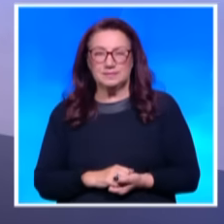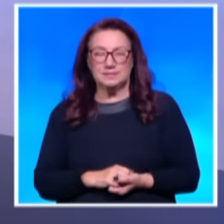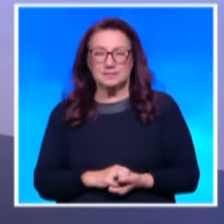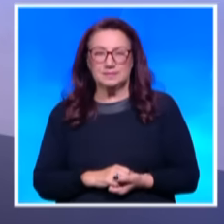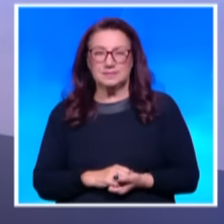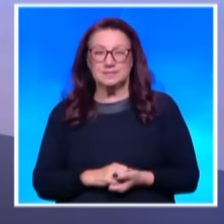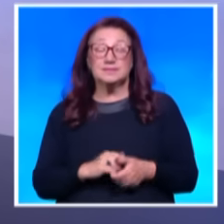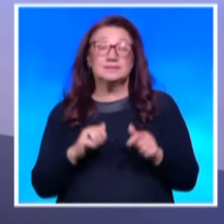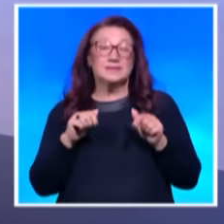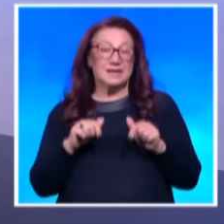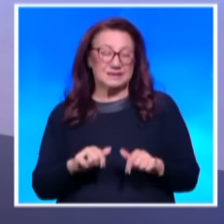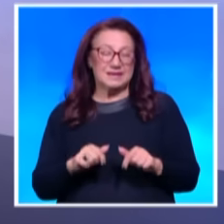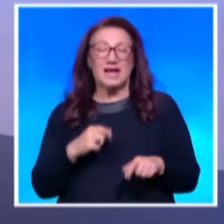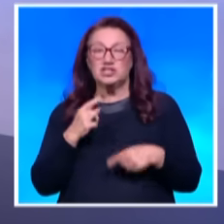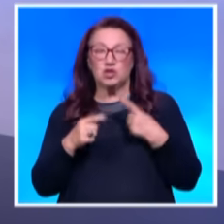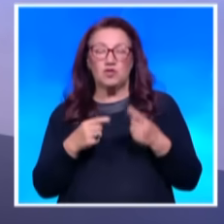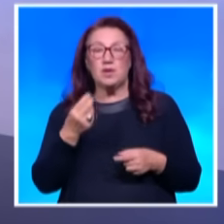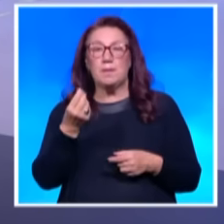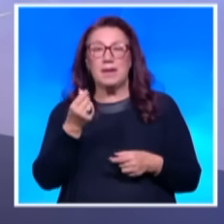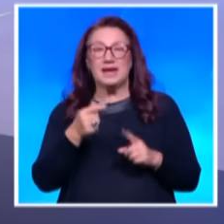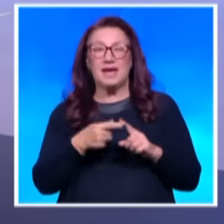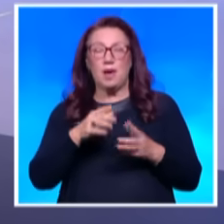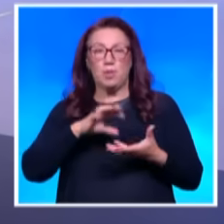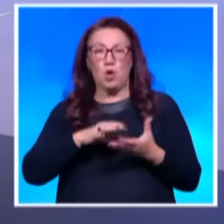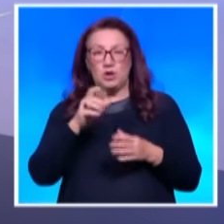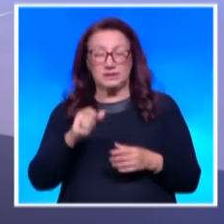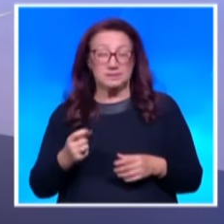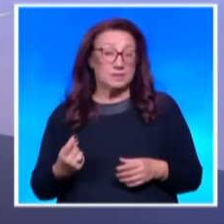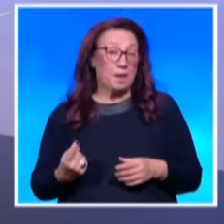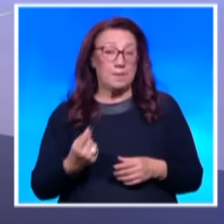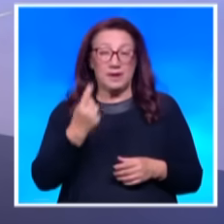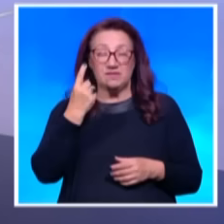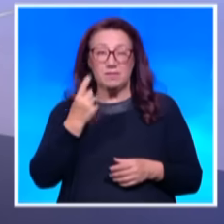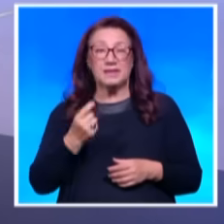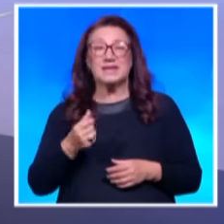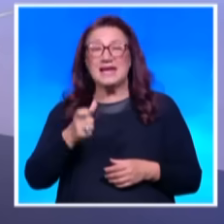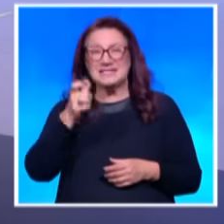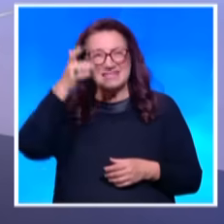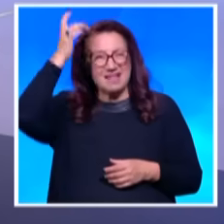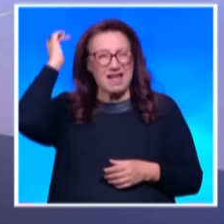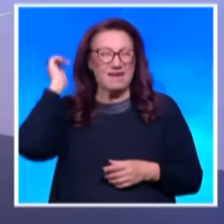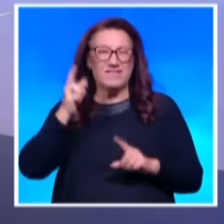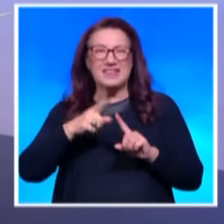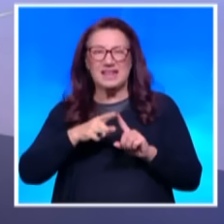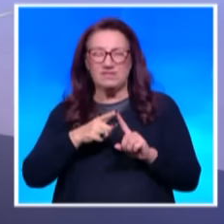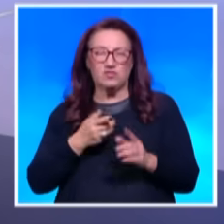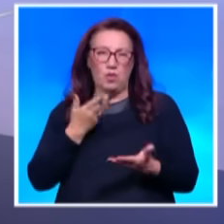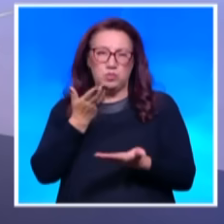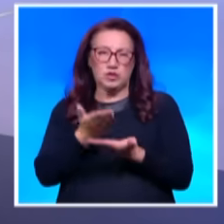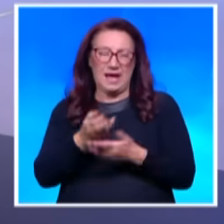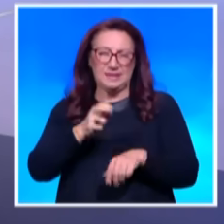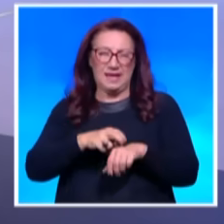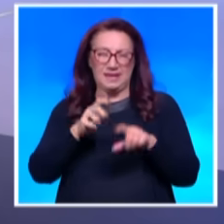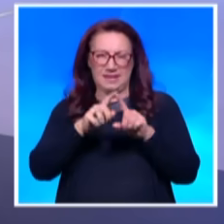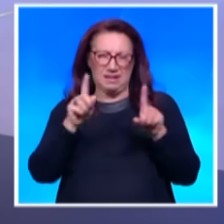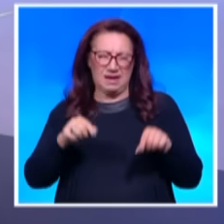Сега за парите на политиците. За първи път Слави Трифонов подаде декларация пред Антикорупционната комисия. Последните две години той отказваше